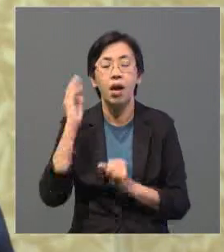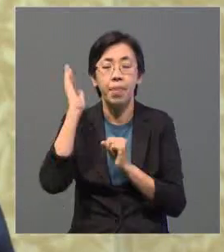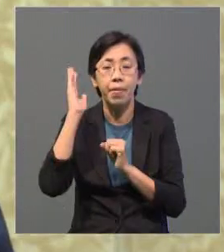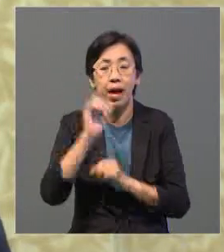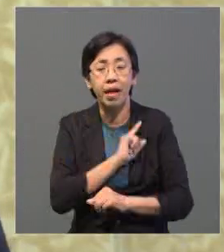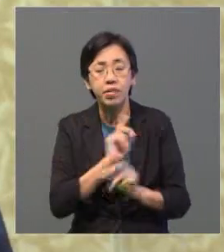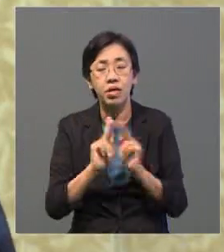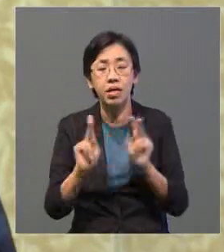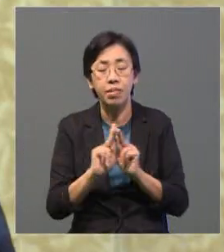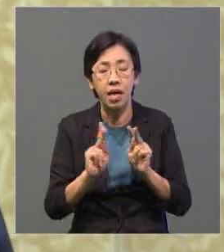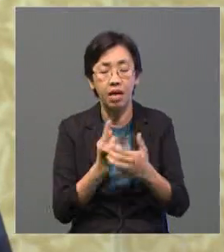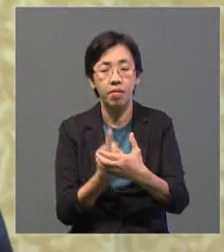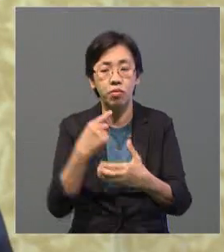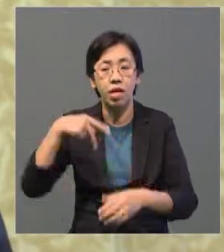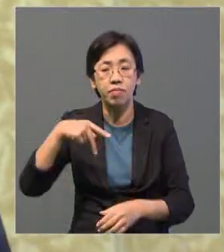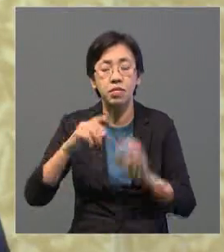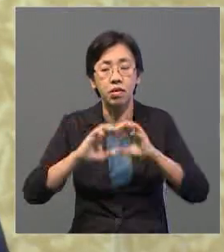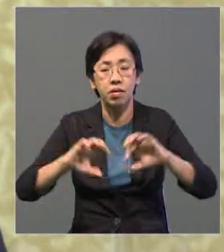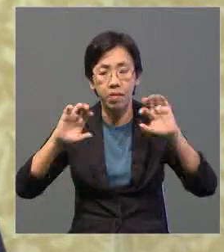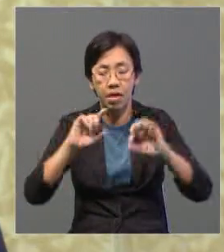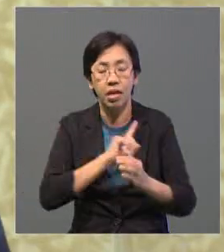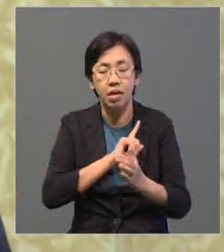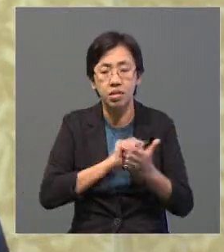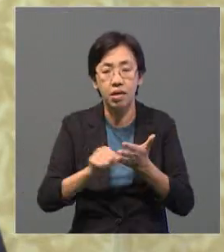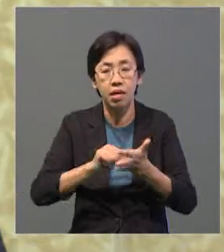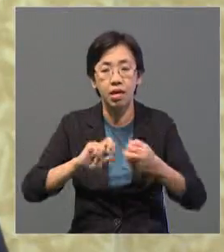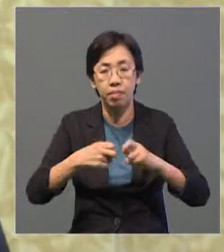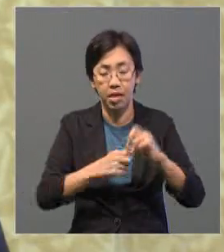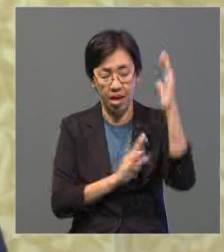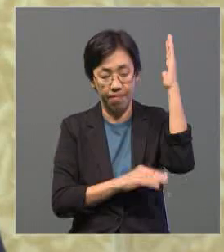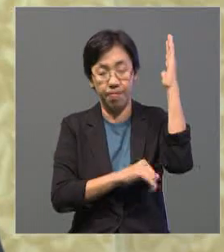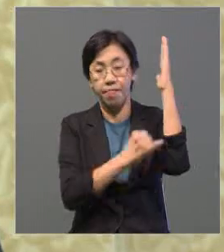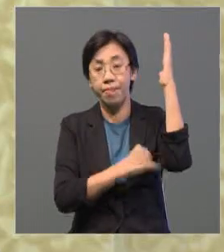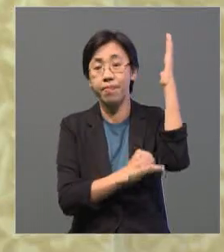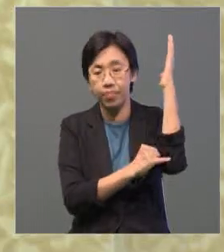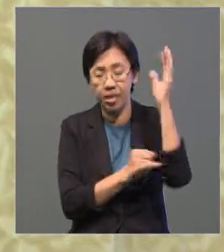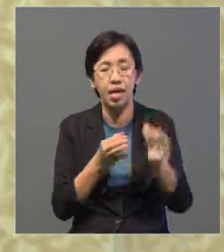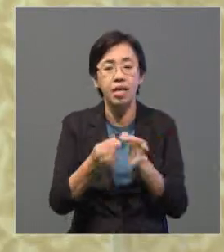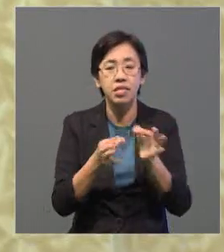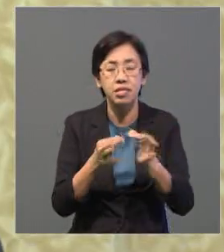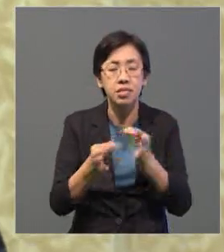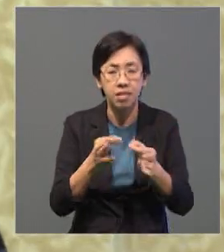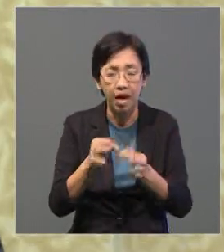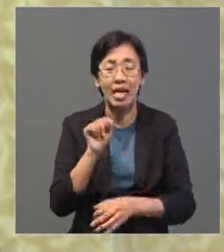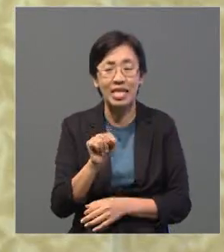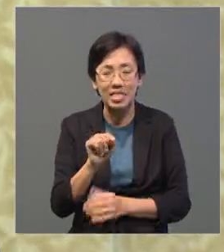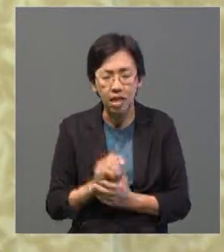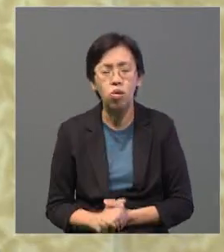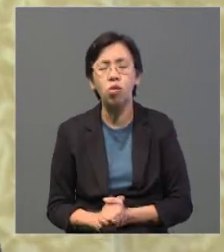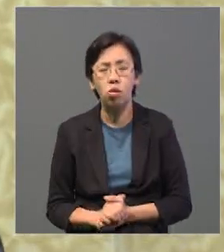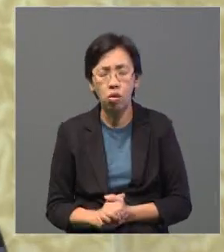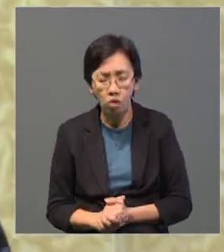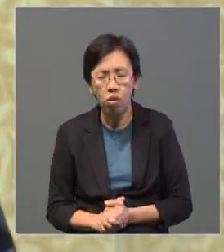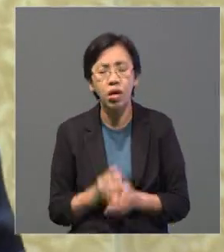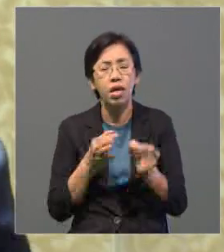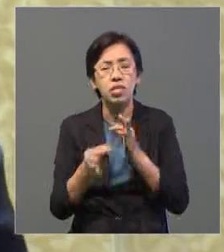ในฐานะกรรมการผู้แทนพิเศษของรัฐบาลในการแก้ปัญหาจังหวัดชายแดนภาคใต้ก็ได้ออกมาชี้แจงนะครับว่าเรื่องนี้เนี่ยมีรายละเอียด